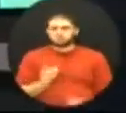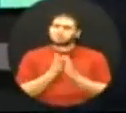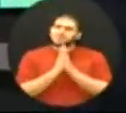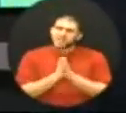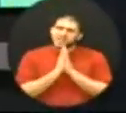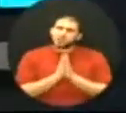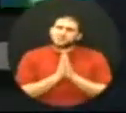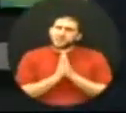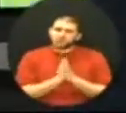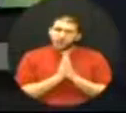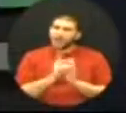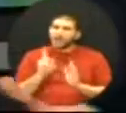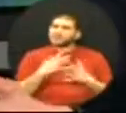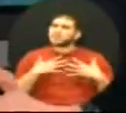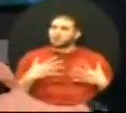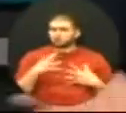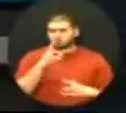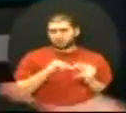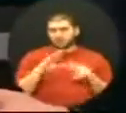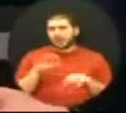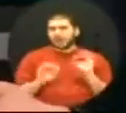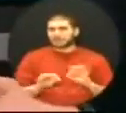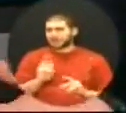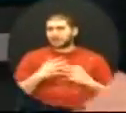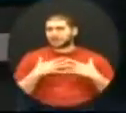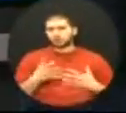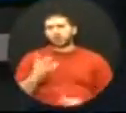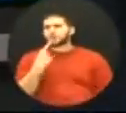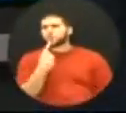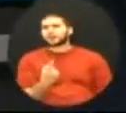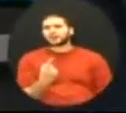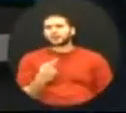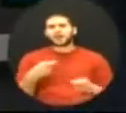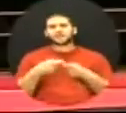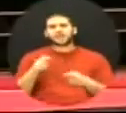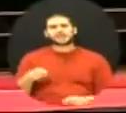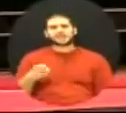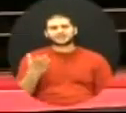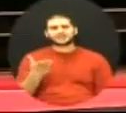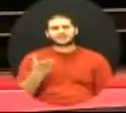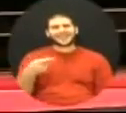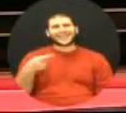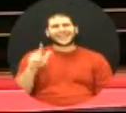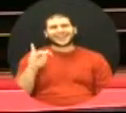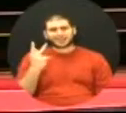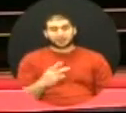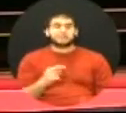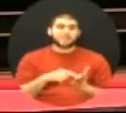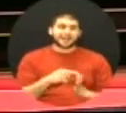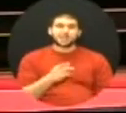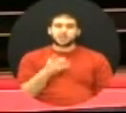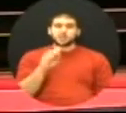בבקשה, בבקשה, ולמה... אל תיבעלו מזה שמדברים על ההסתה, אל תיבעלו. למה את אומרת זה לחבר הכנסת גליק? כי יהודה